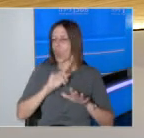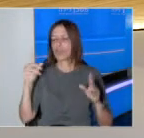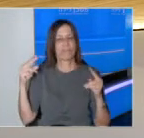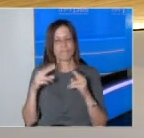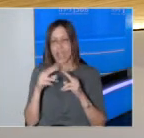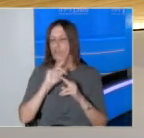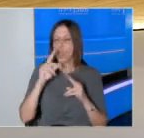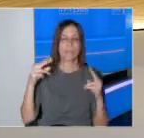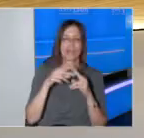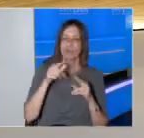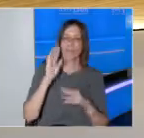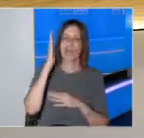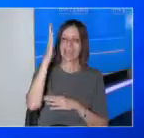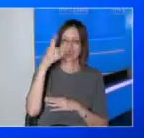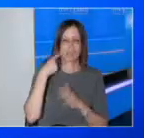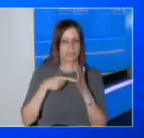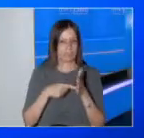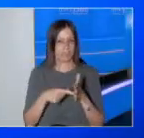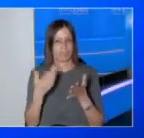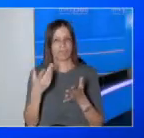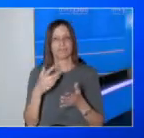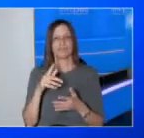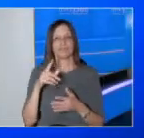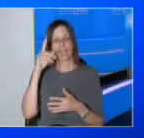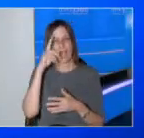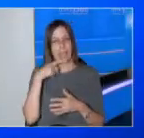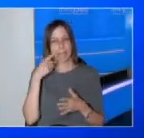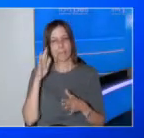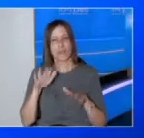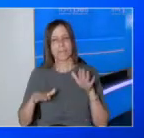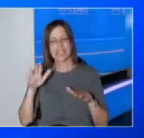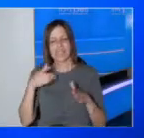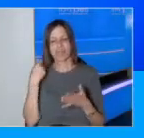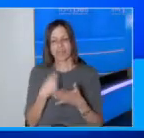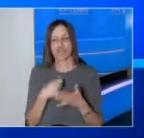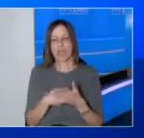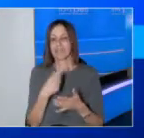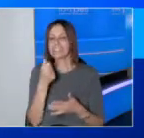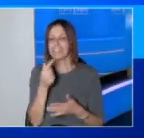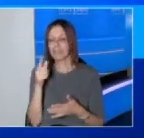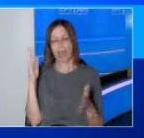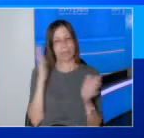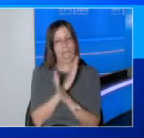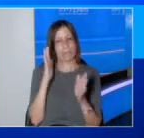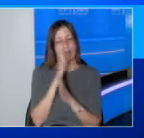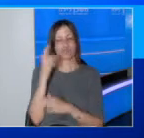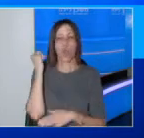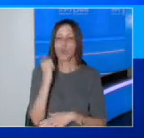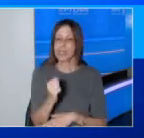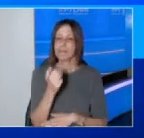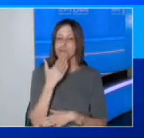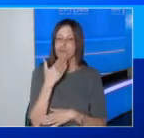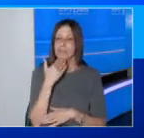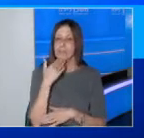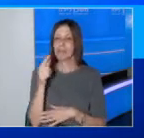לא ייפגש איתו בעתיד. הנה. אבו מאזן משלם כספים למחבלים שרוצחים יהודים. ככל